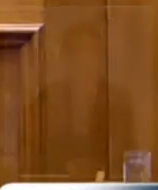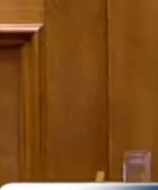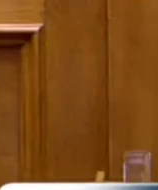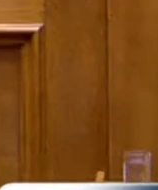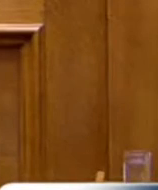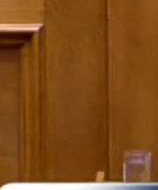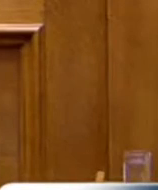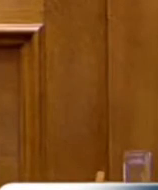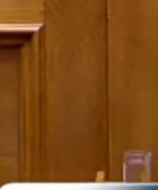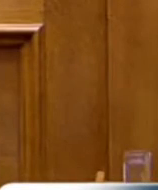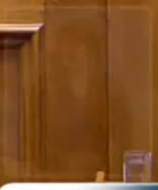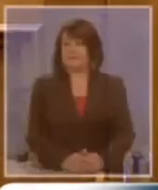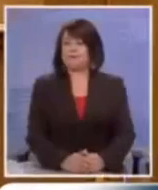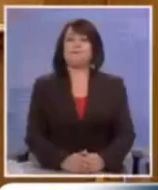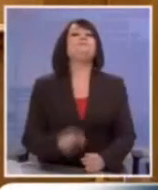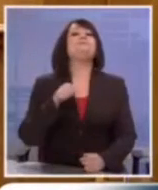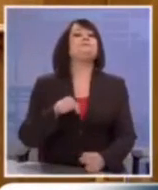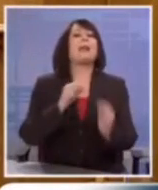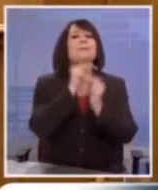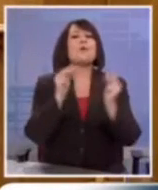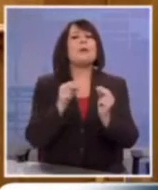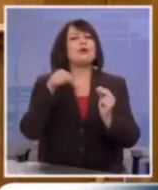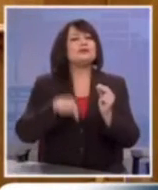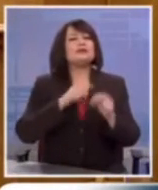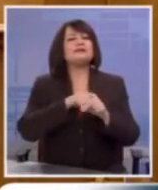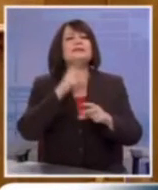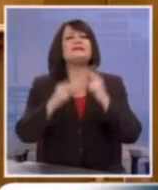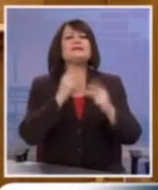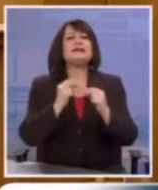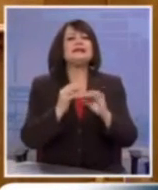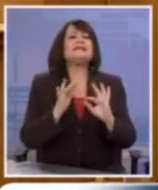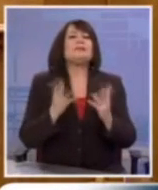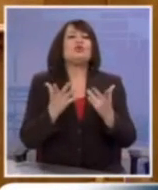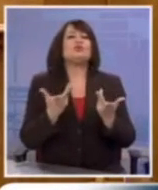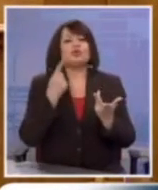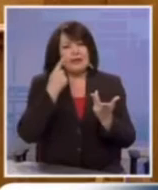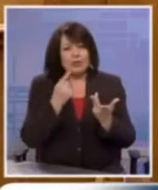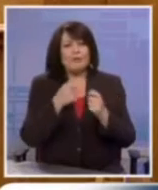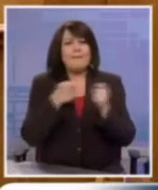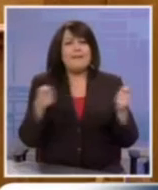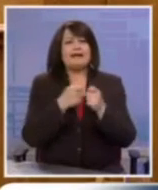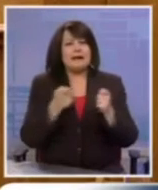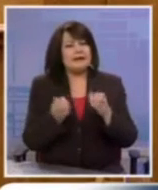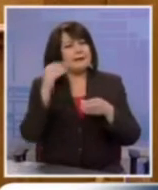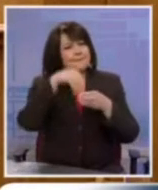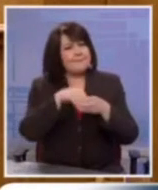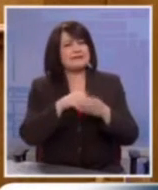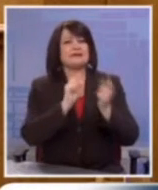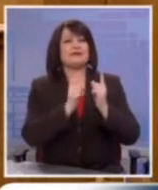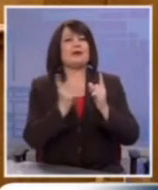Άρα λοιπόν η συζήτηση σήμερα είναι πως οποιαδήποτε μέτρο θα συμπεριλαμβάνει και το θέμα του χρέους, η